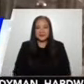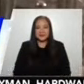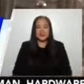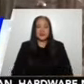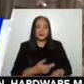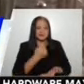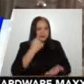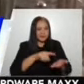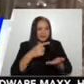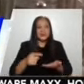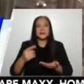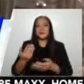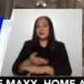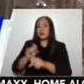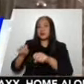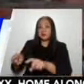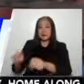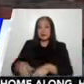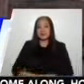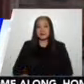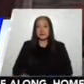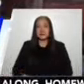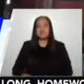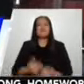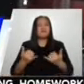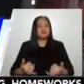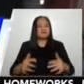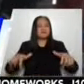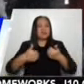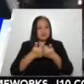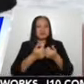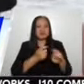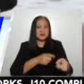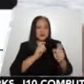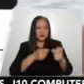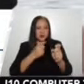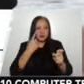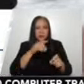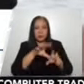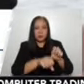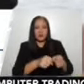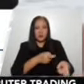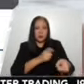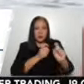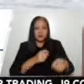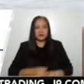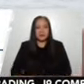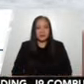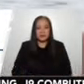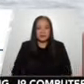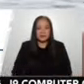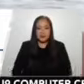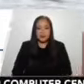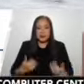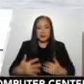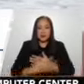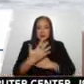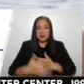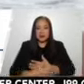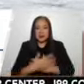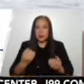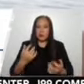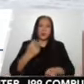raw basta-basta ang kinakaharap na hamon ng mga mangingisda sa paghuli nito. Kwanta sa hangin, ugdag ko kayong balot. Tuliso, Jod, kay murag